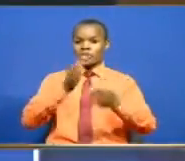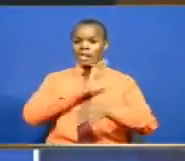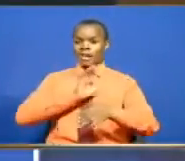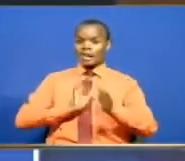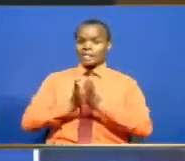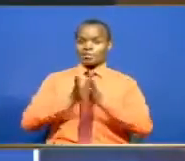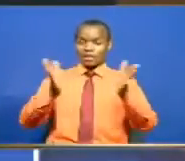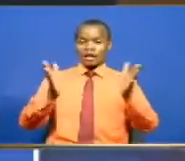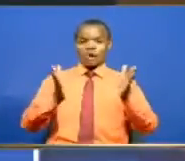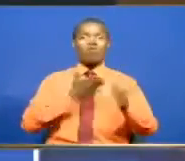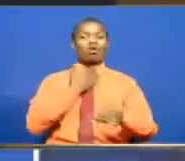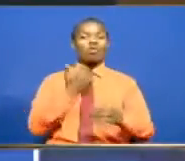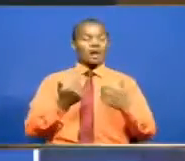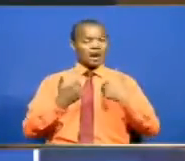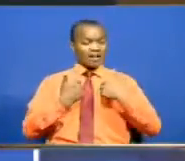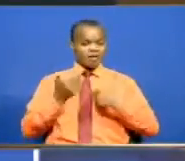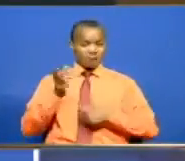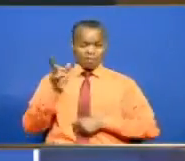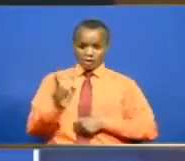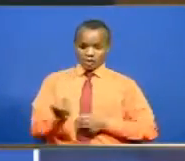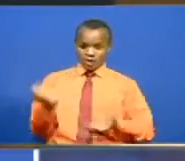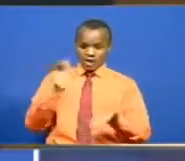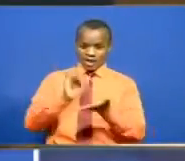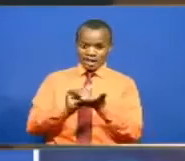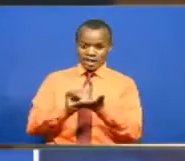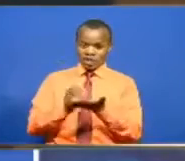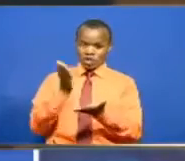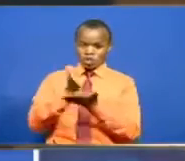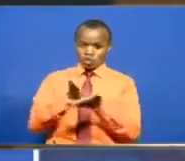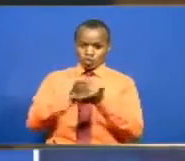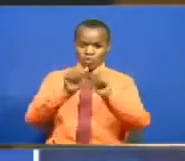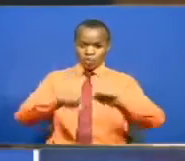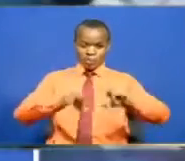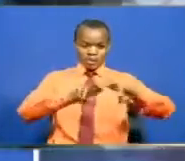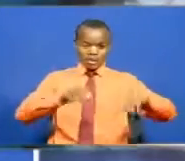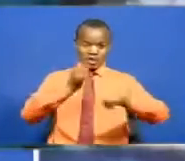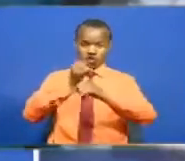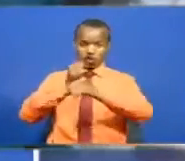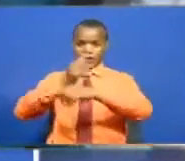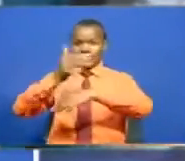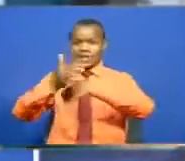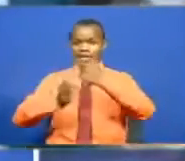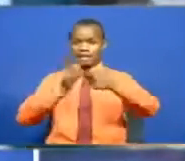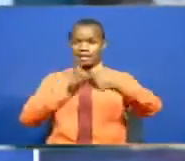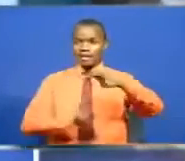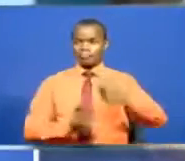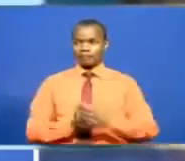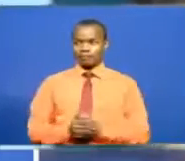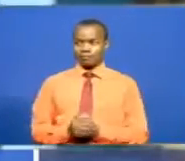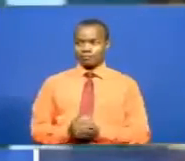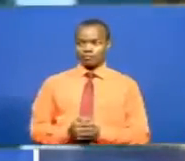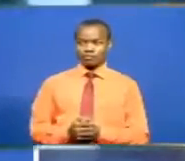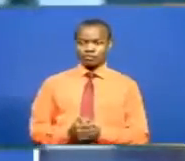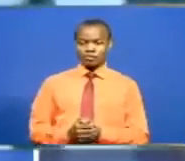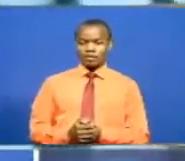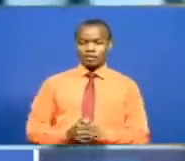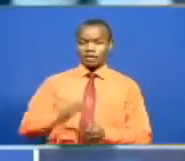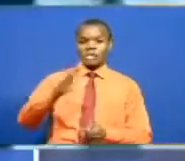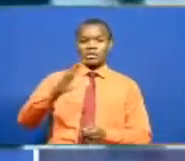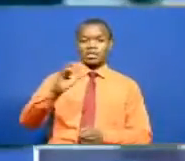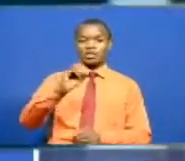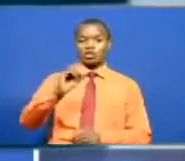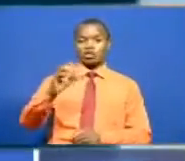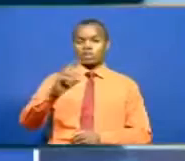one statistic again who will be a job seeker next year. Mwenyekiti wa baraza la magavana Wycliffe